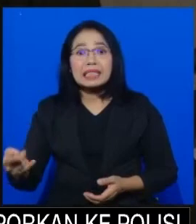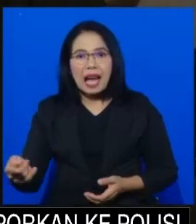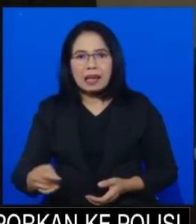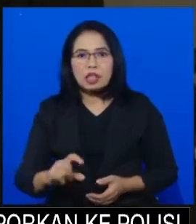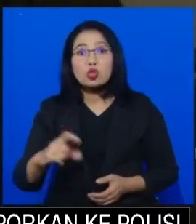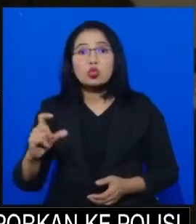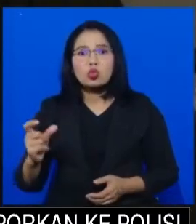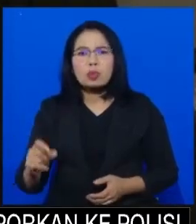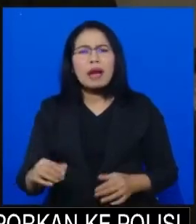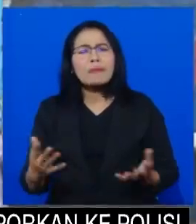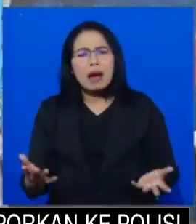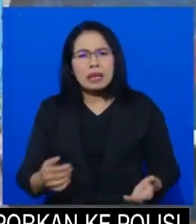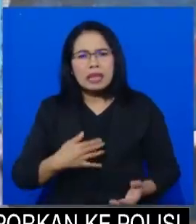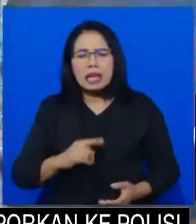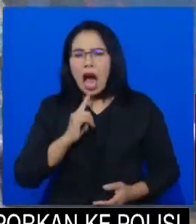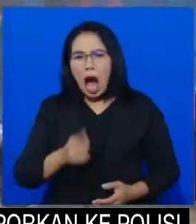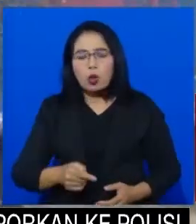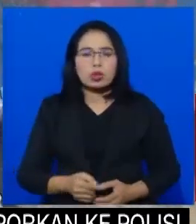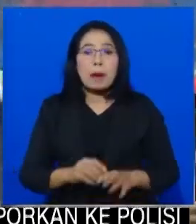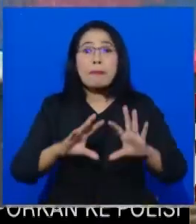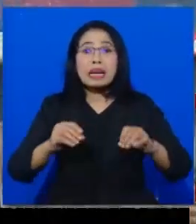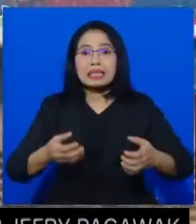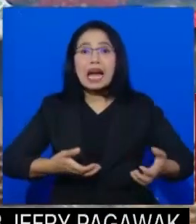saya nggak dagang ya nggak punya duit.